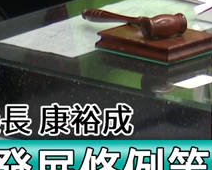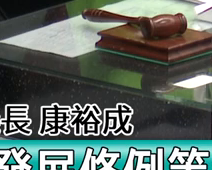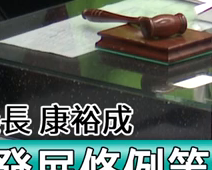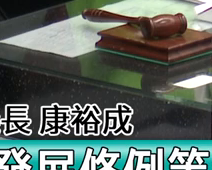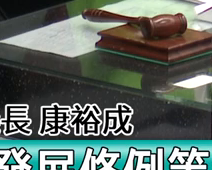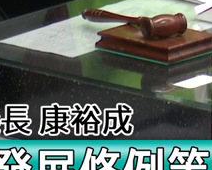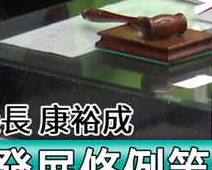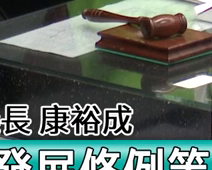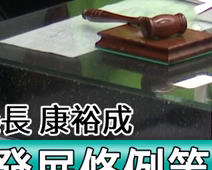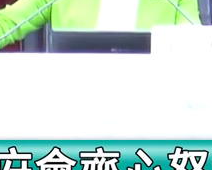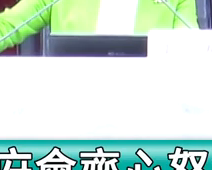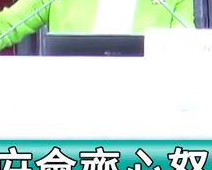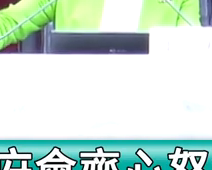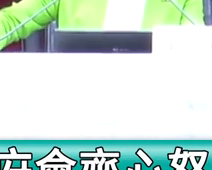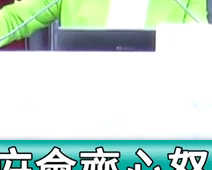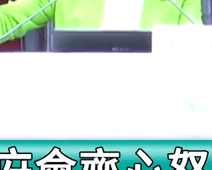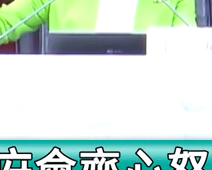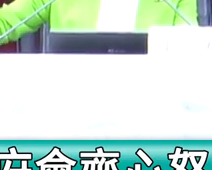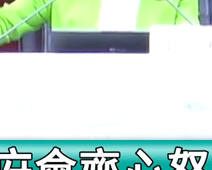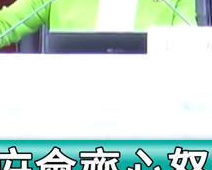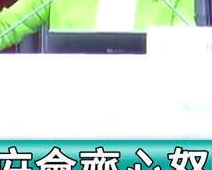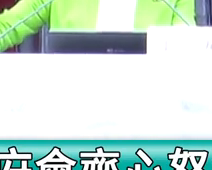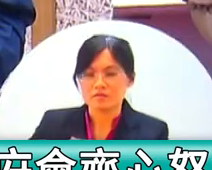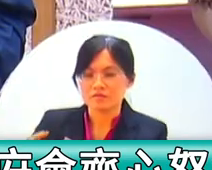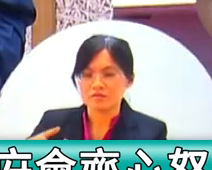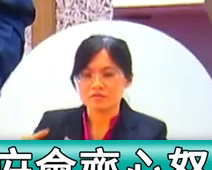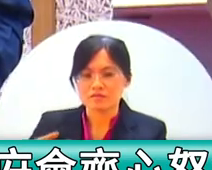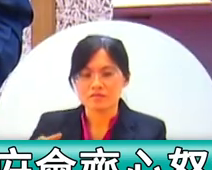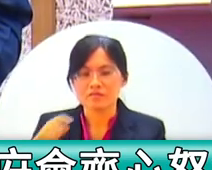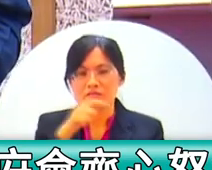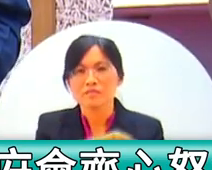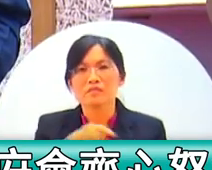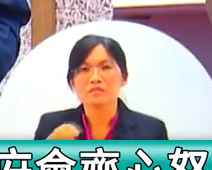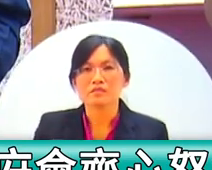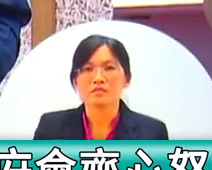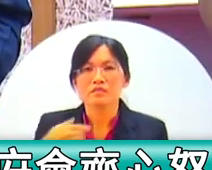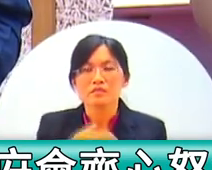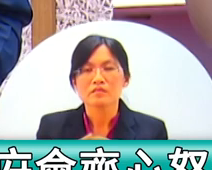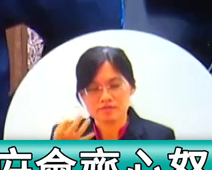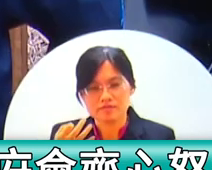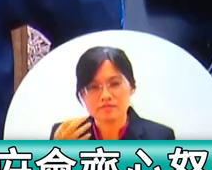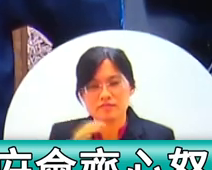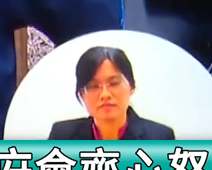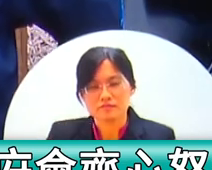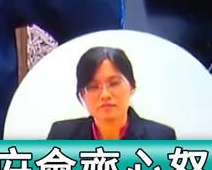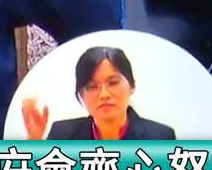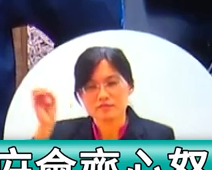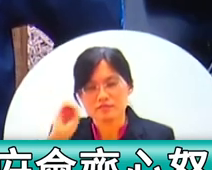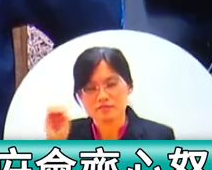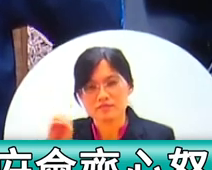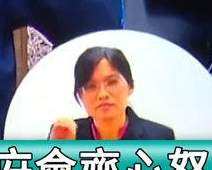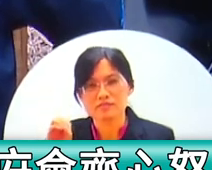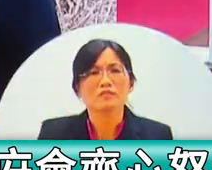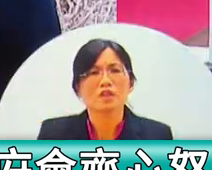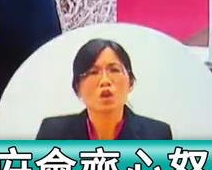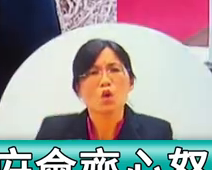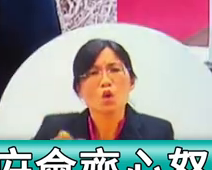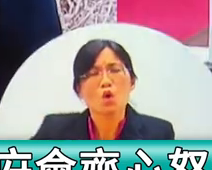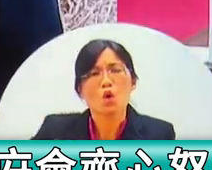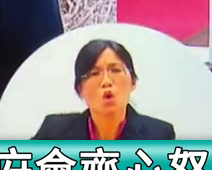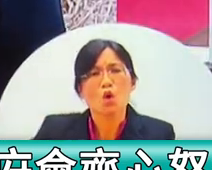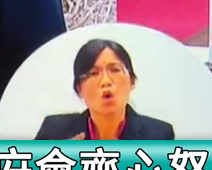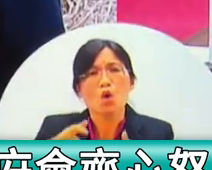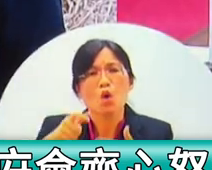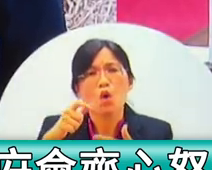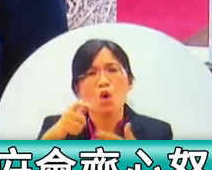县市。谢谢大家。 最后，随着大会的闭幕，议长康玉成也期许市府团队要重视每位议员的建言，而议